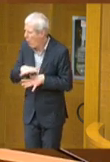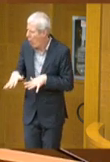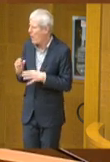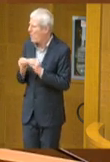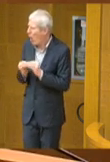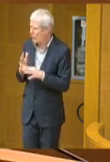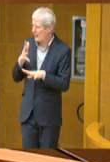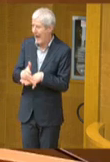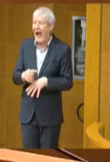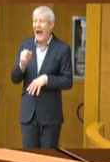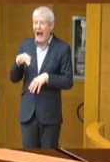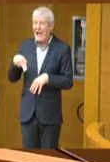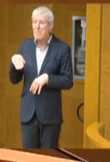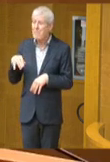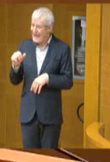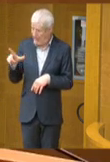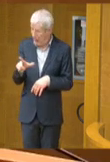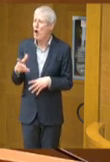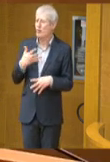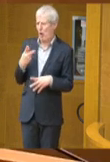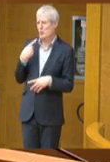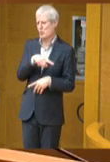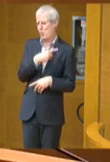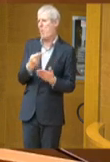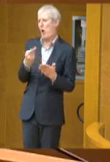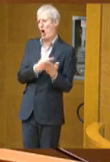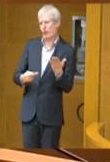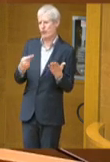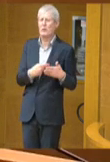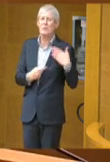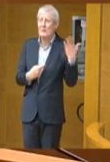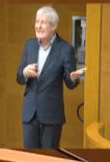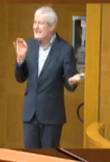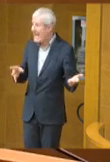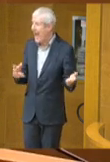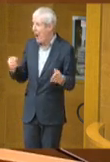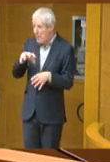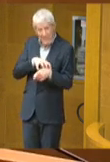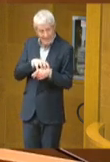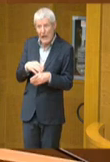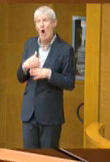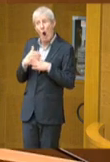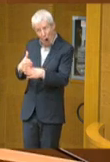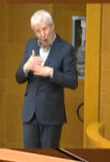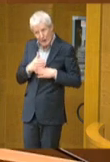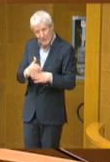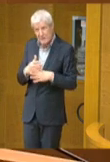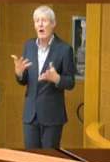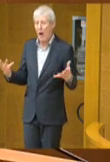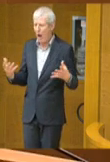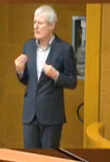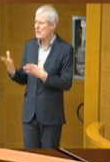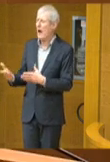ANIMIL ha messo a punto una metodologia e una progettualità che, se condivise con il Ministero, potranno offrire con investimenti